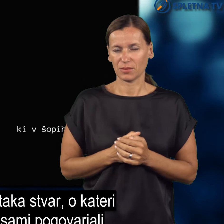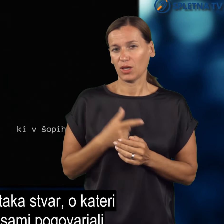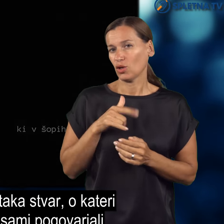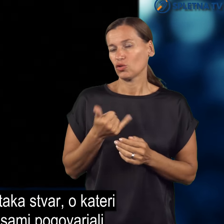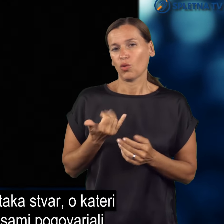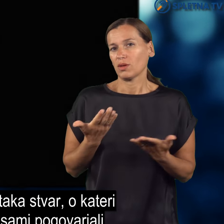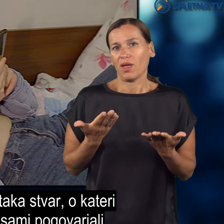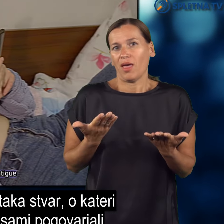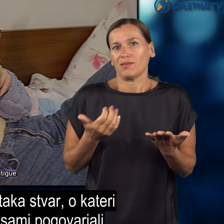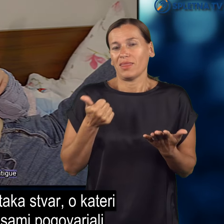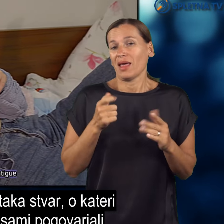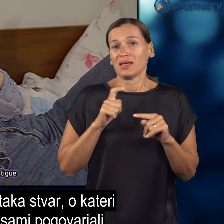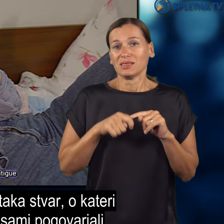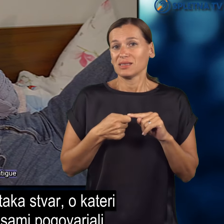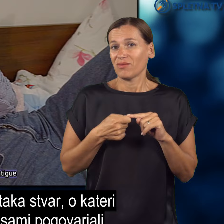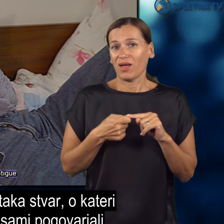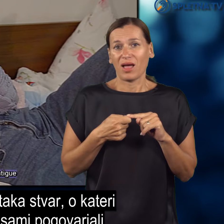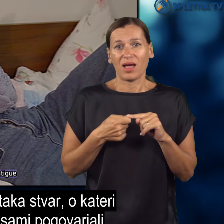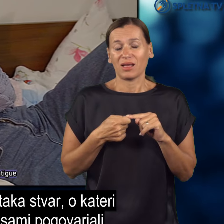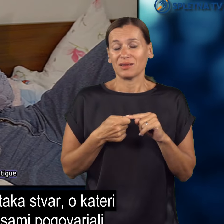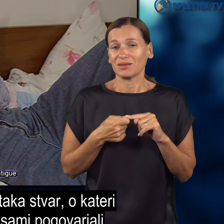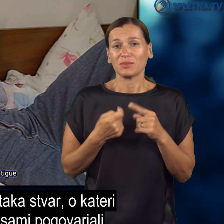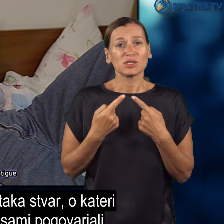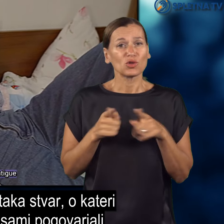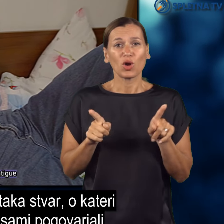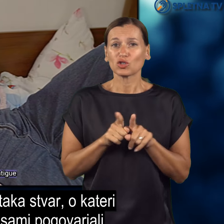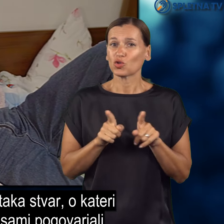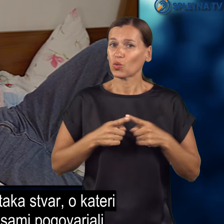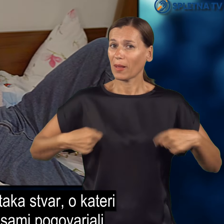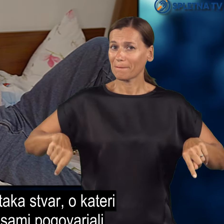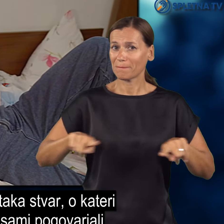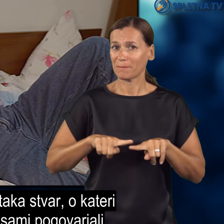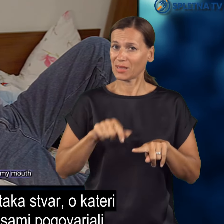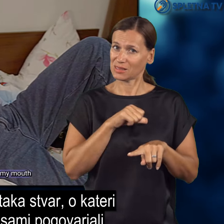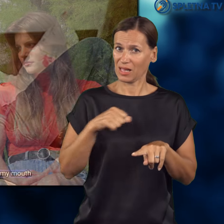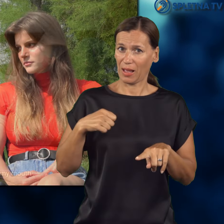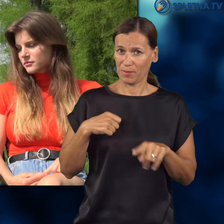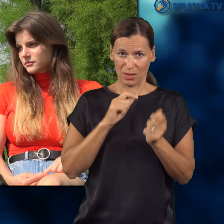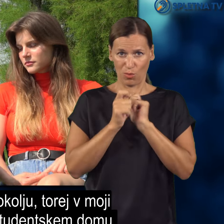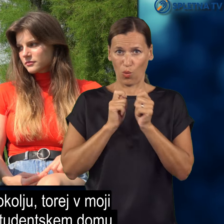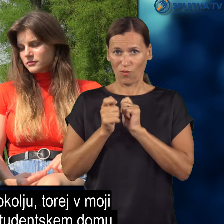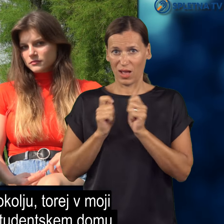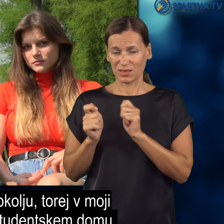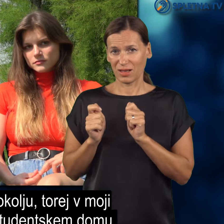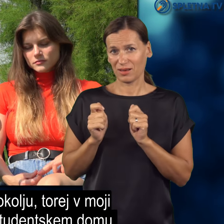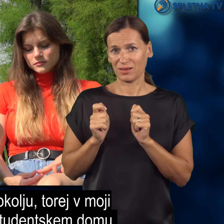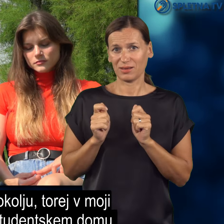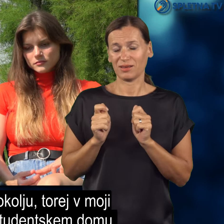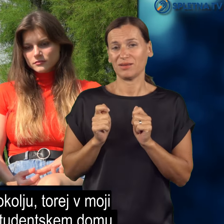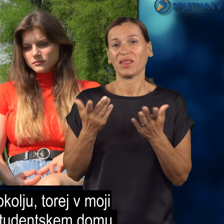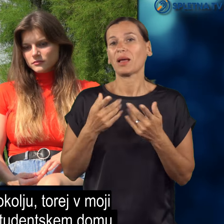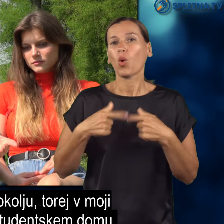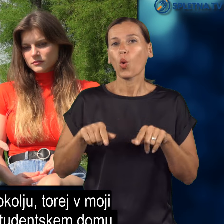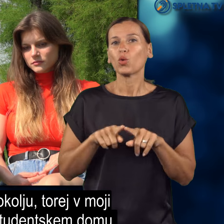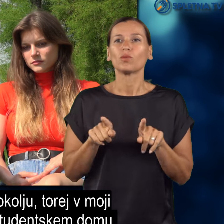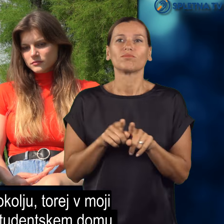to čisto ena taka stvar, ki bi se tudi sami pogovarjali v nekem takem okolju, torej v